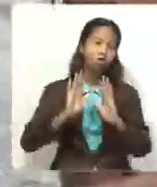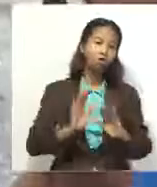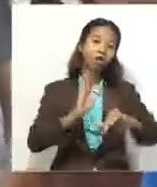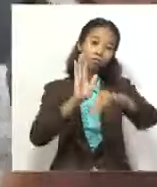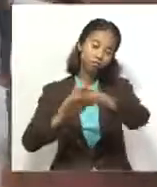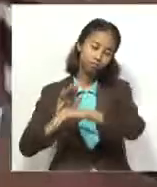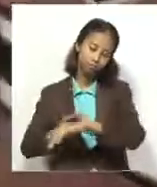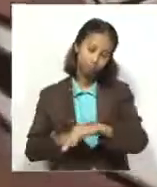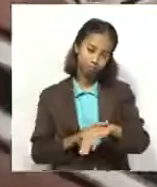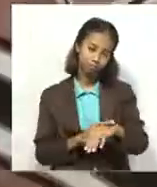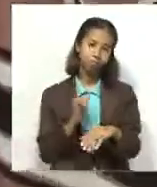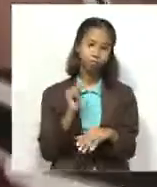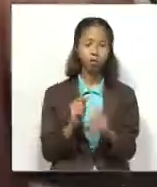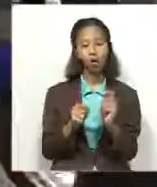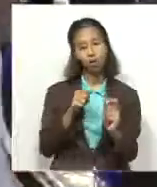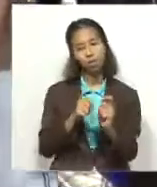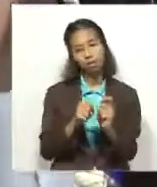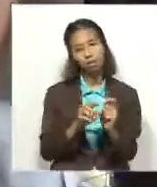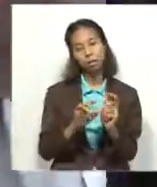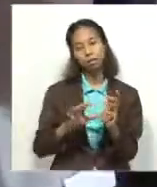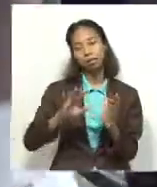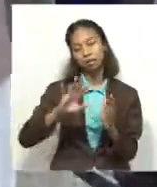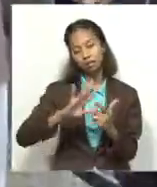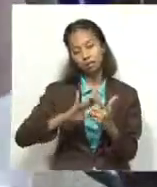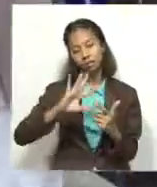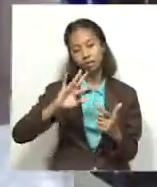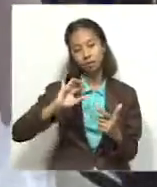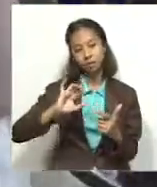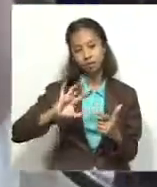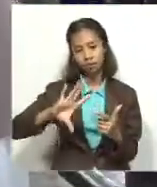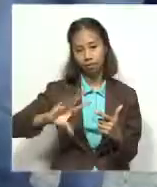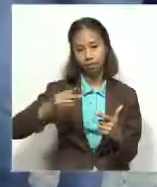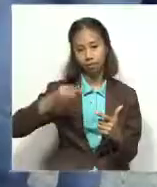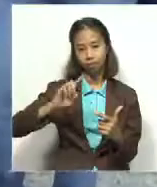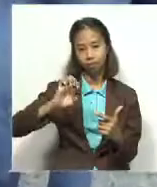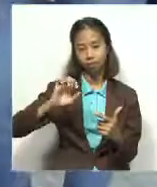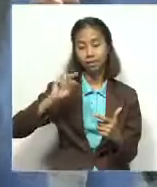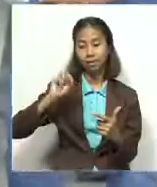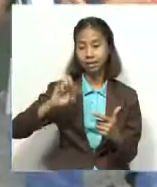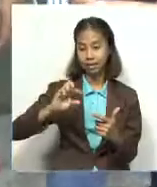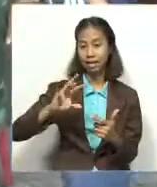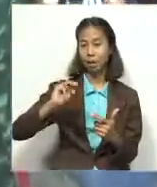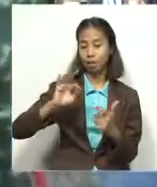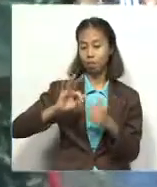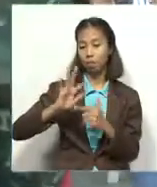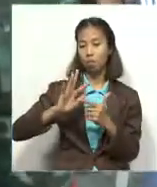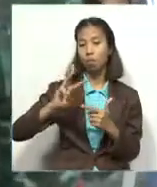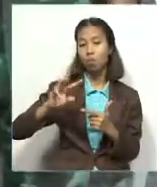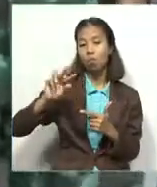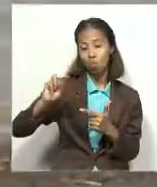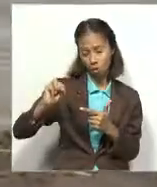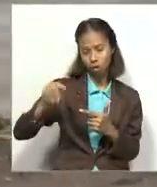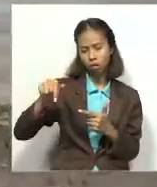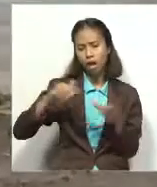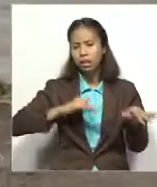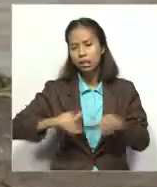พื้นที่ด่านล่างก็คืออำเภอเชียงม่วนที่จะต้องรับมวลน้ำจากตรงนี้ค่ะและสำหรับสถานการณ์น้ำที่จุดนี้นะ